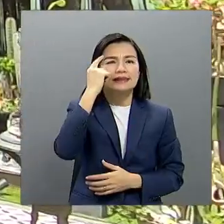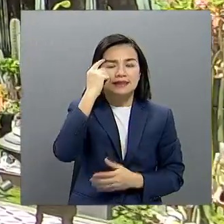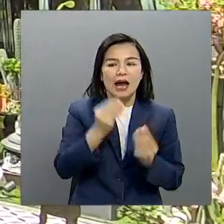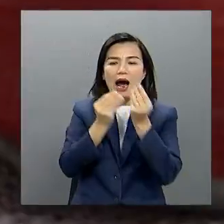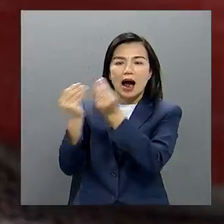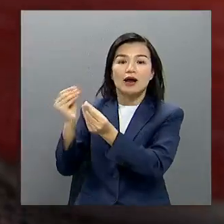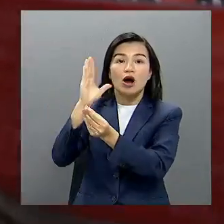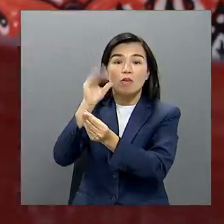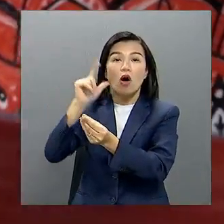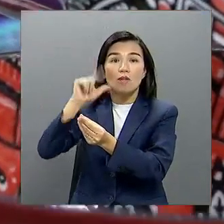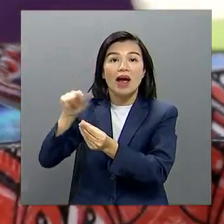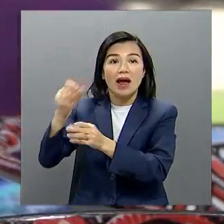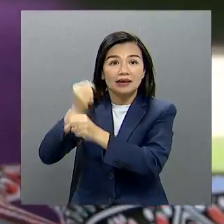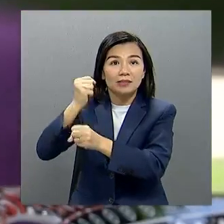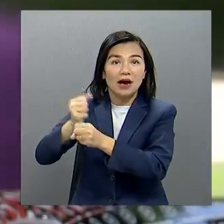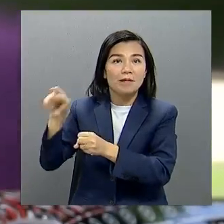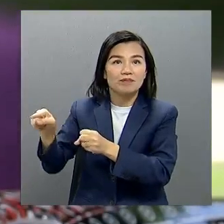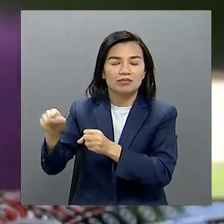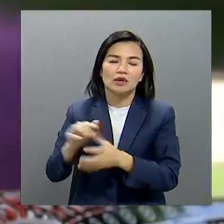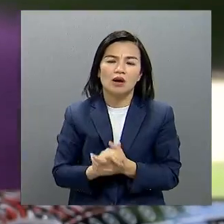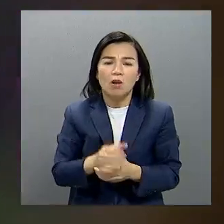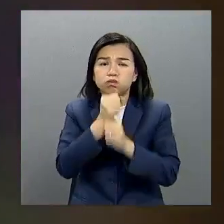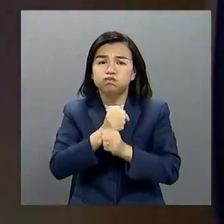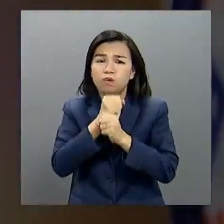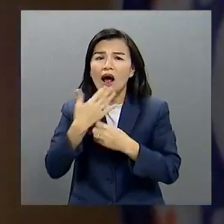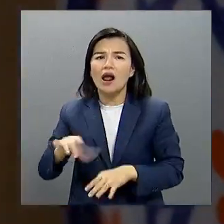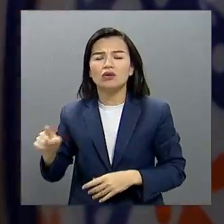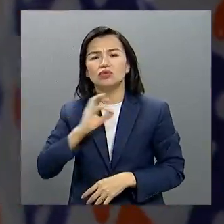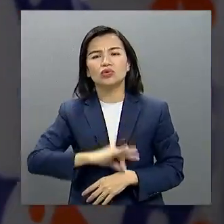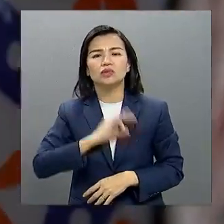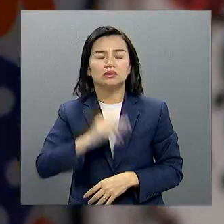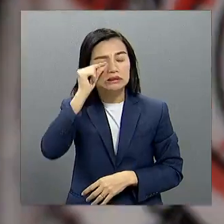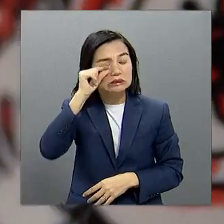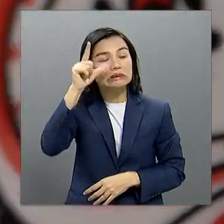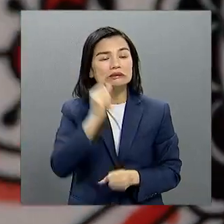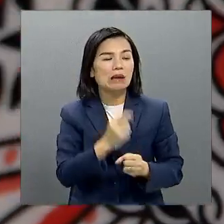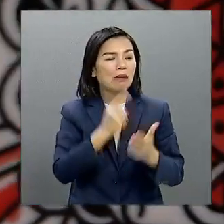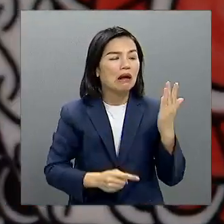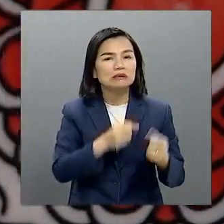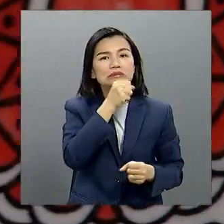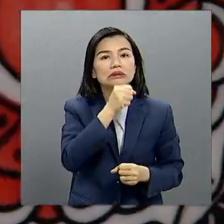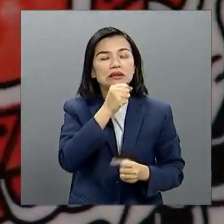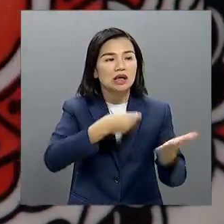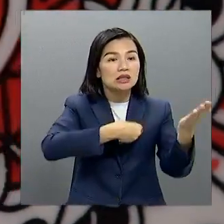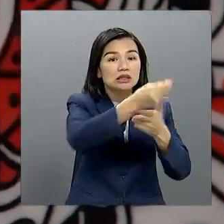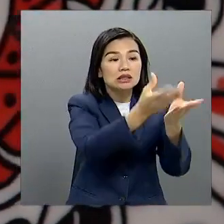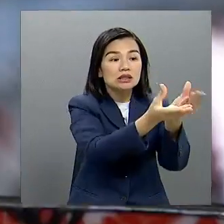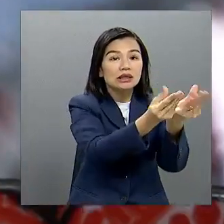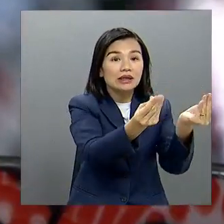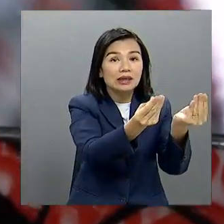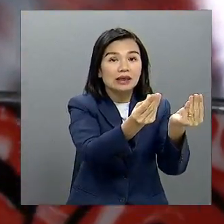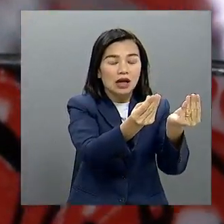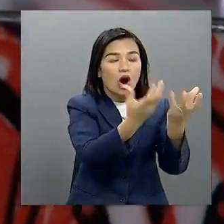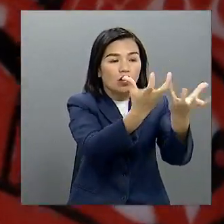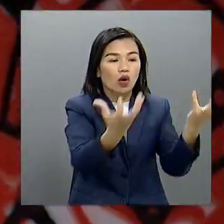าท่านกำลังอยู่ในวัยที่แบบเหมือนรู้สึกว่าเต็งไม่รู้จะตื่นมาทำอะไรวันรุ่งขึ้นเลยไปซื้อดินมา20กิโลแล้วก็เครื่องมือแล้วก็ปิ้น